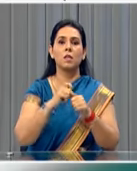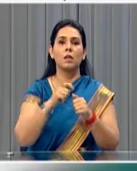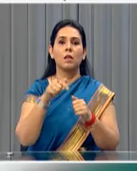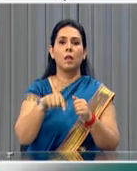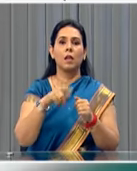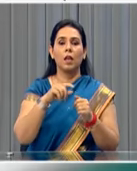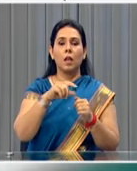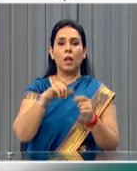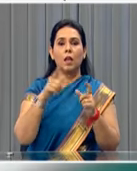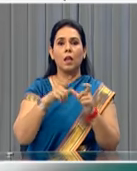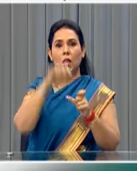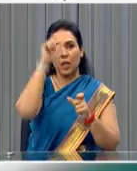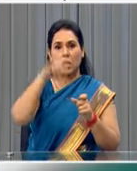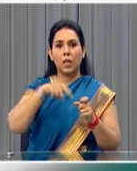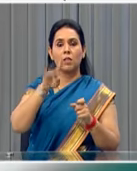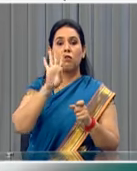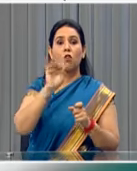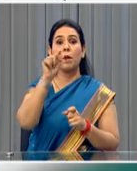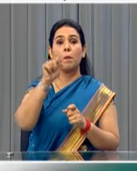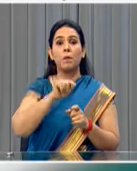देश के 40% लोग